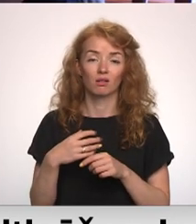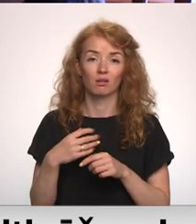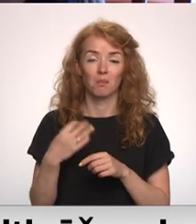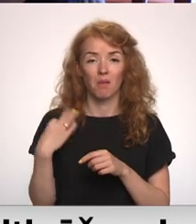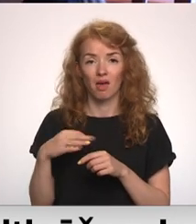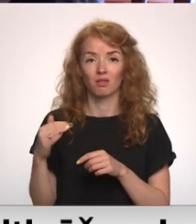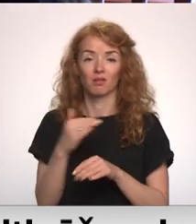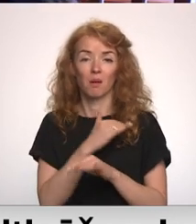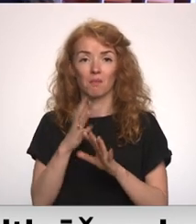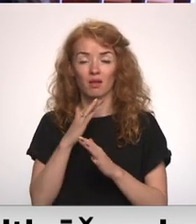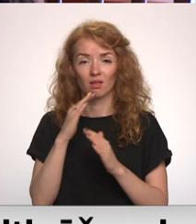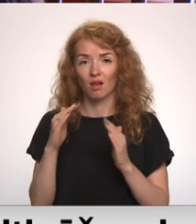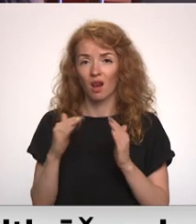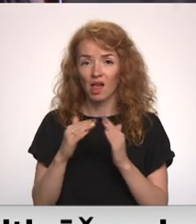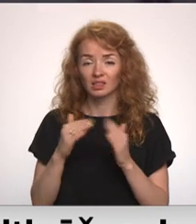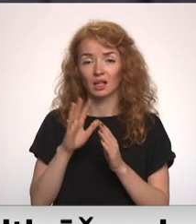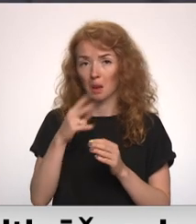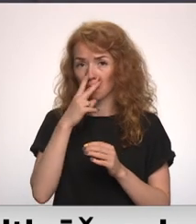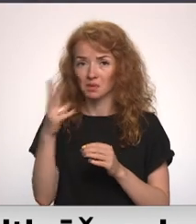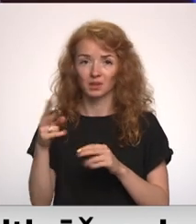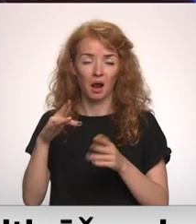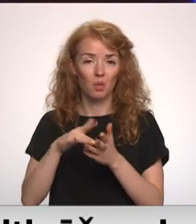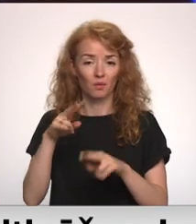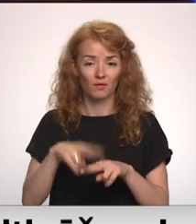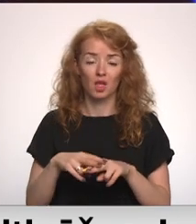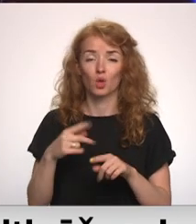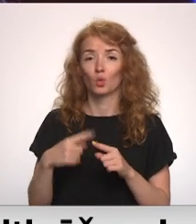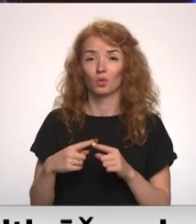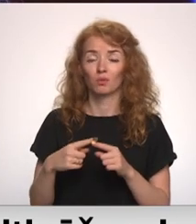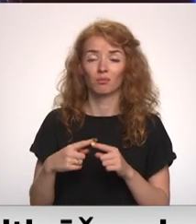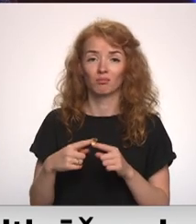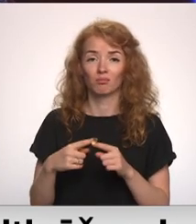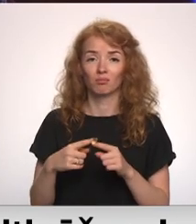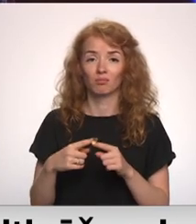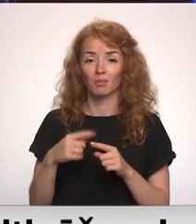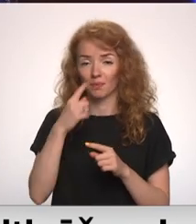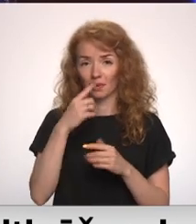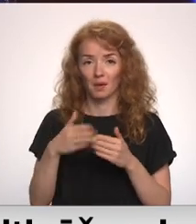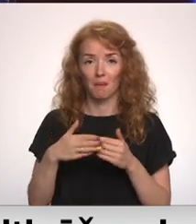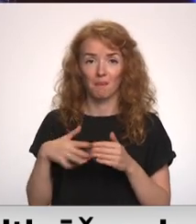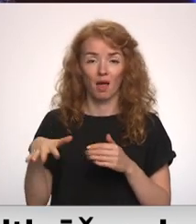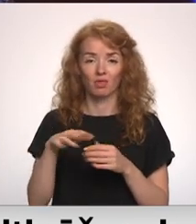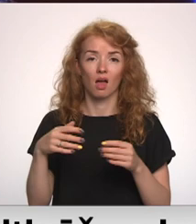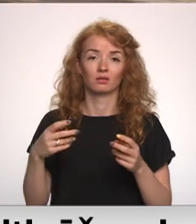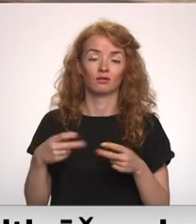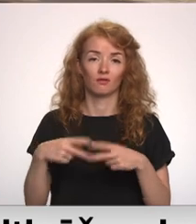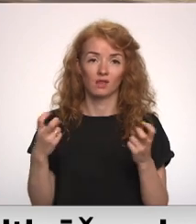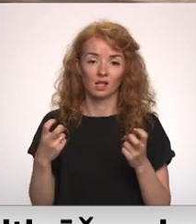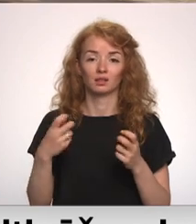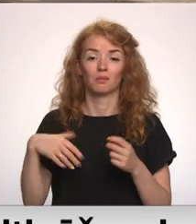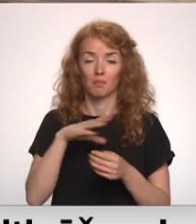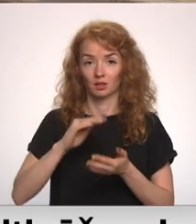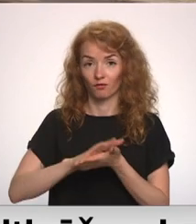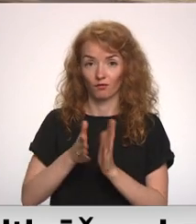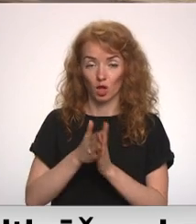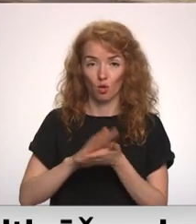ka Rēzeknīca ar bukingu paskatāsimies, jā, un te patās mēs hostelēts rūmu. Mēs